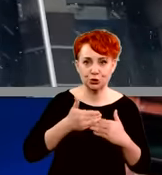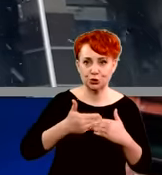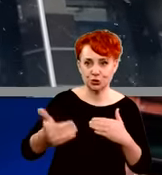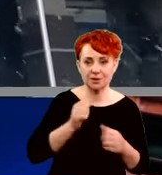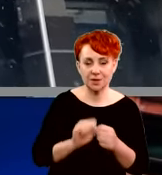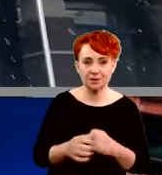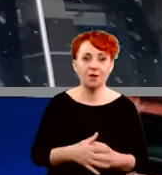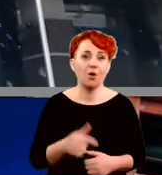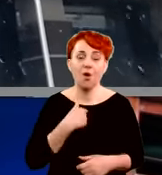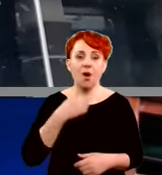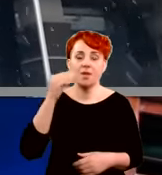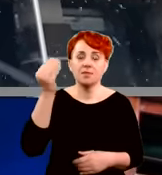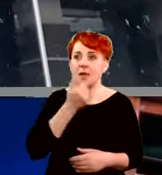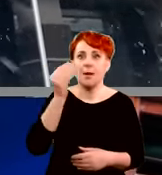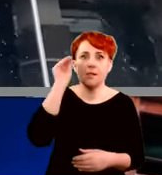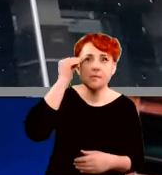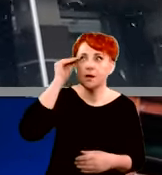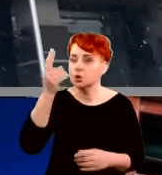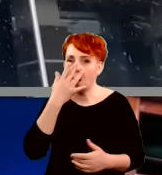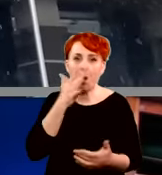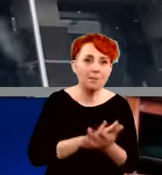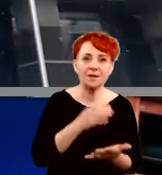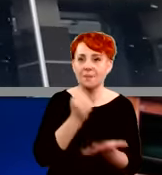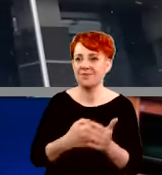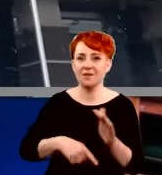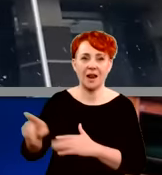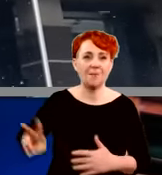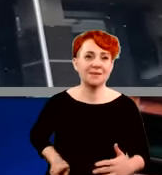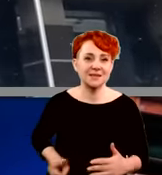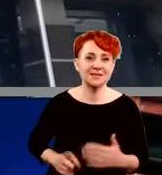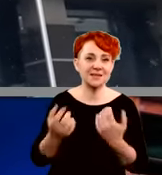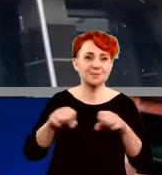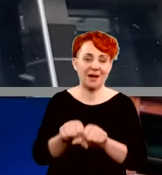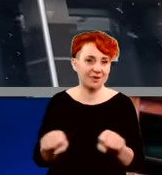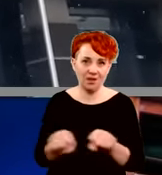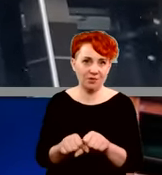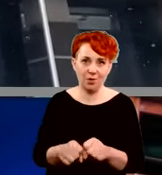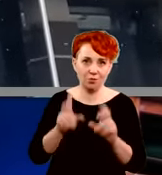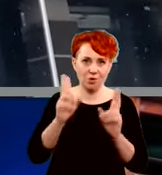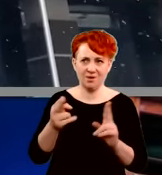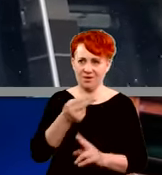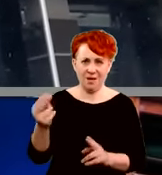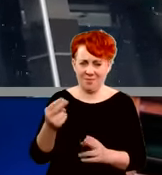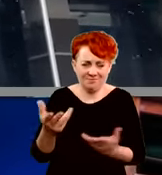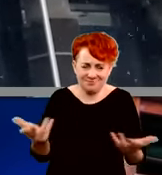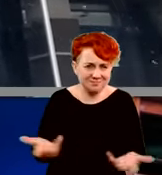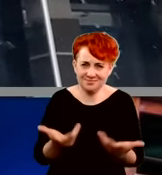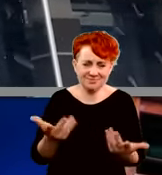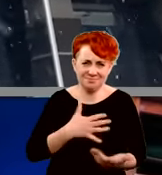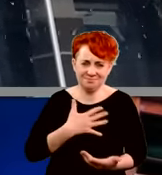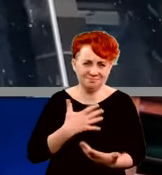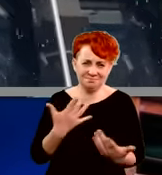Uczę się na pamięć, kto wydał opinie prawne dla ministra sprawiedliwości w określonym temacie, dlatego że uważam tą